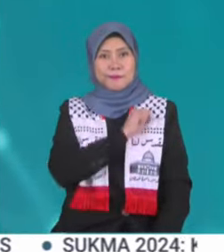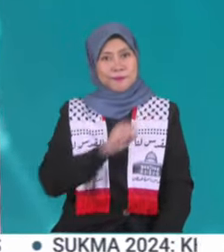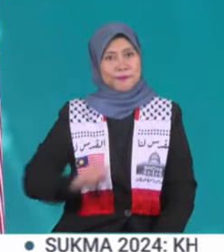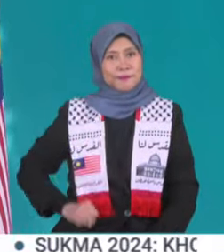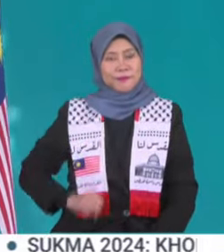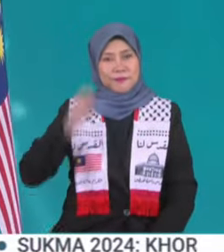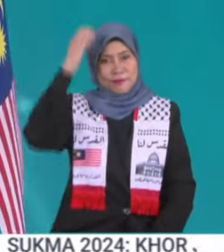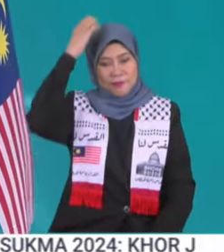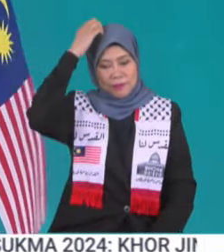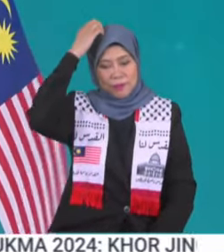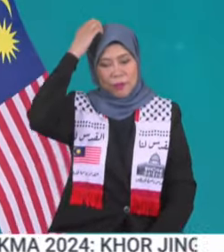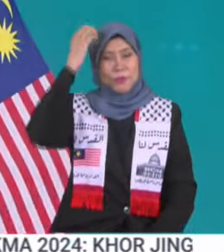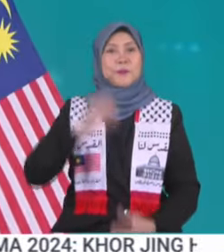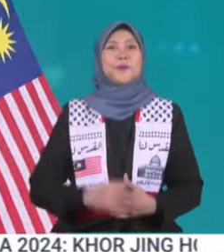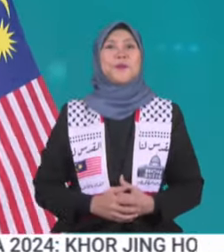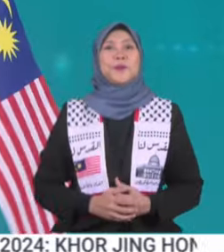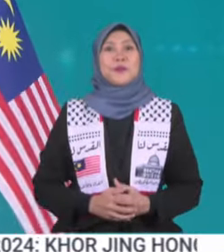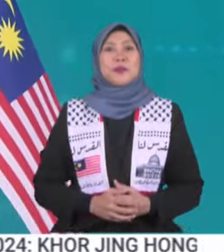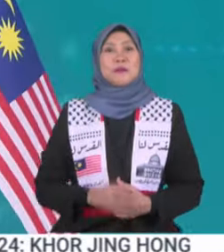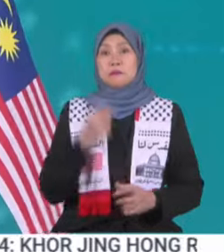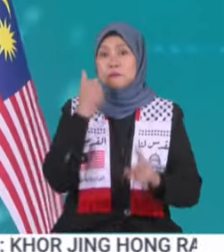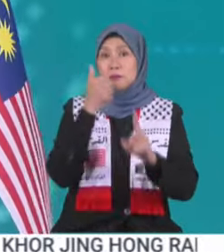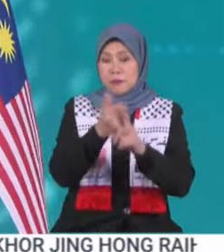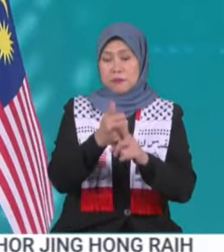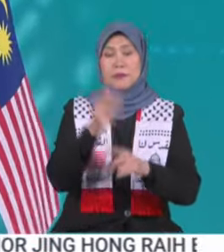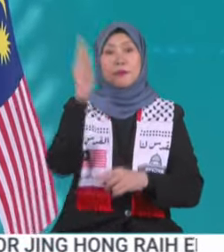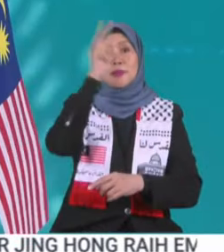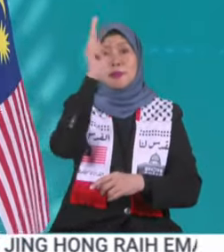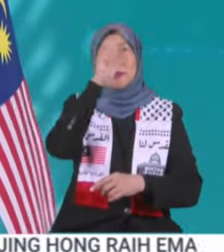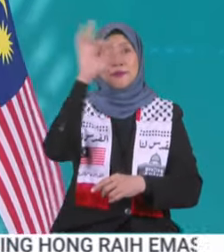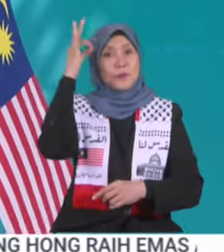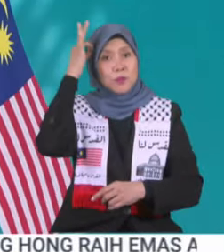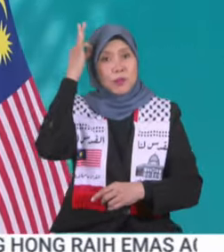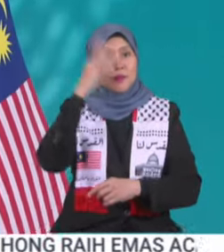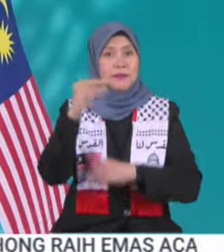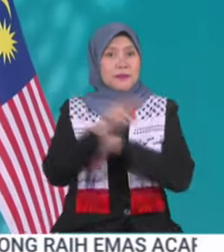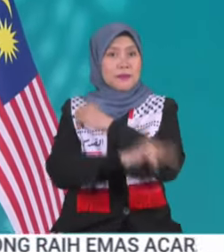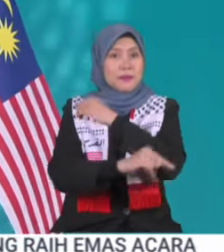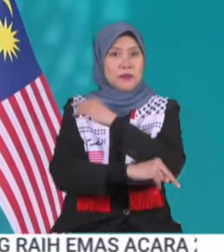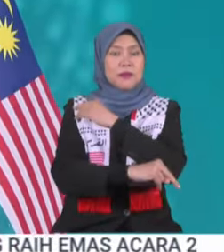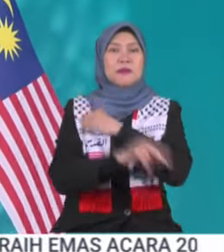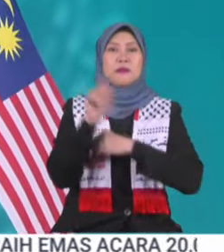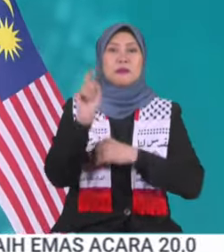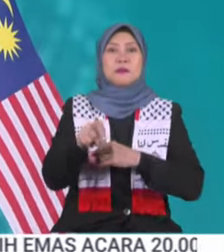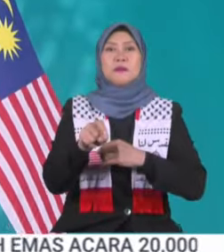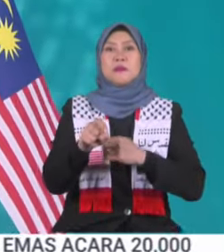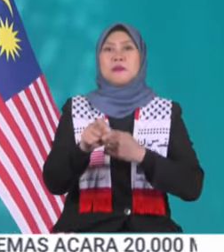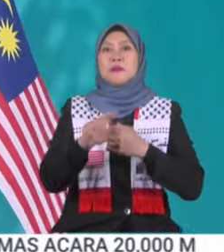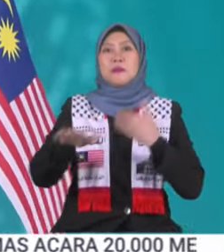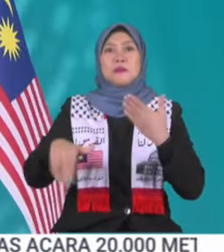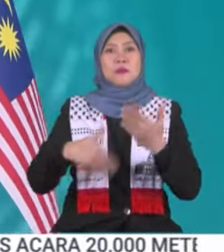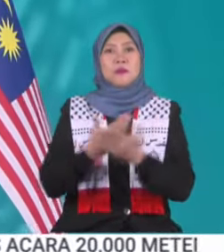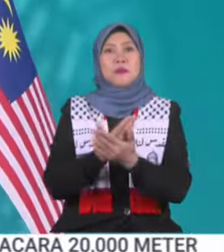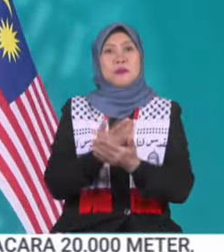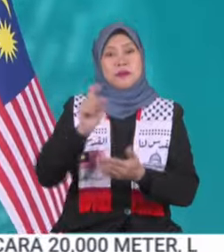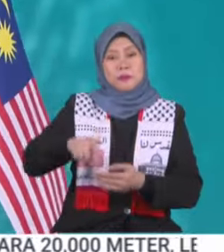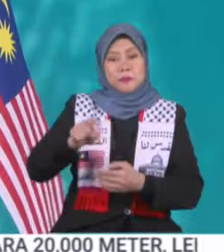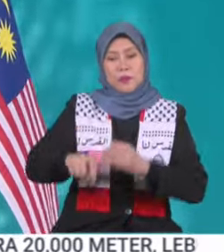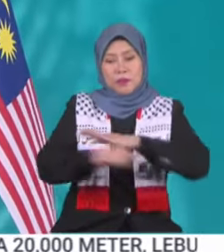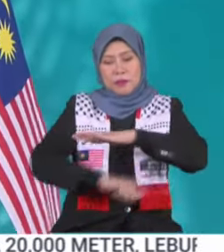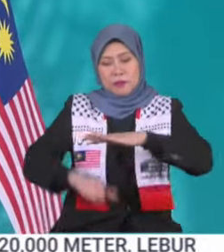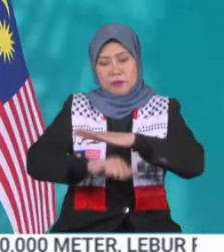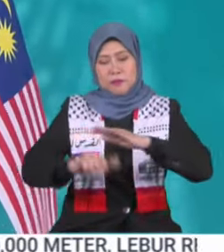Sultan Selangor Sultan Sharafuddin Idris Shah menitahkan agar kerajaan persekutuan dan negeri menyempurnakan semua keperluan